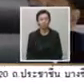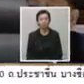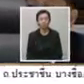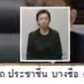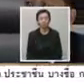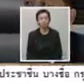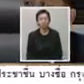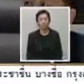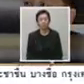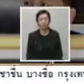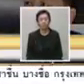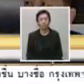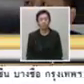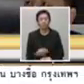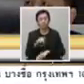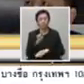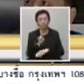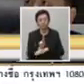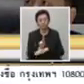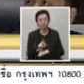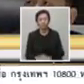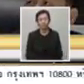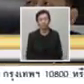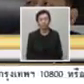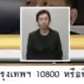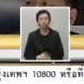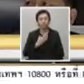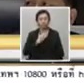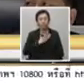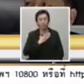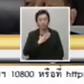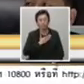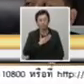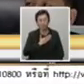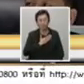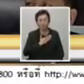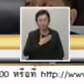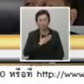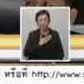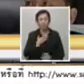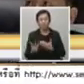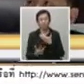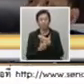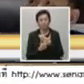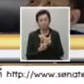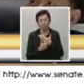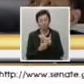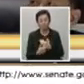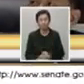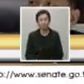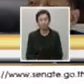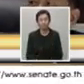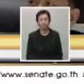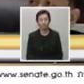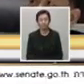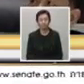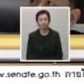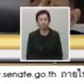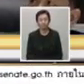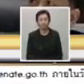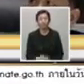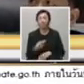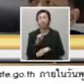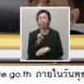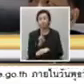กับเรียนท่านประธานครับที่รบครับผมเสรีพิสุทธิ์เสรีรวมไทยครับท่านประธานครับส